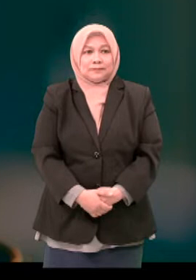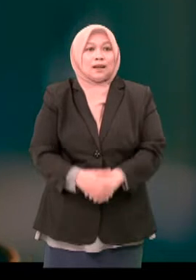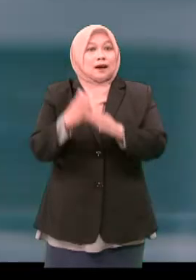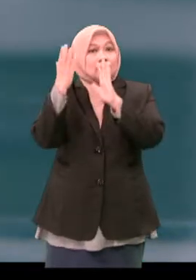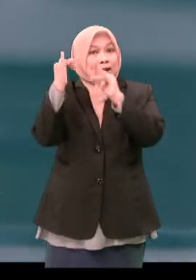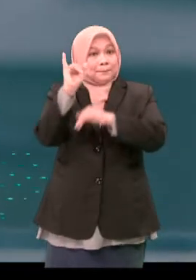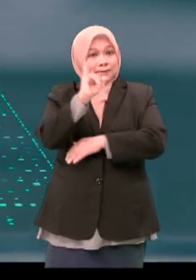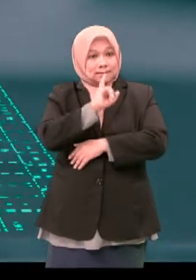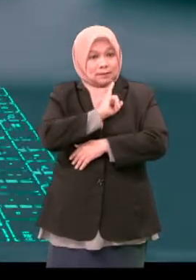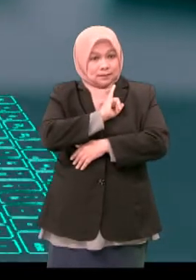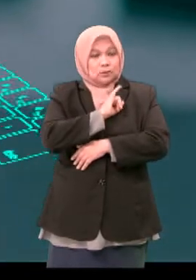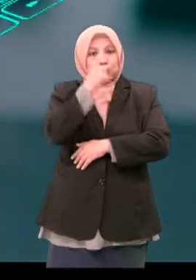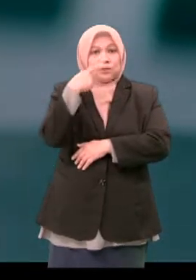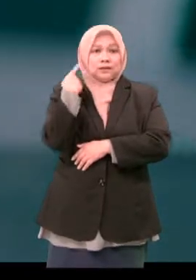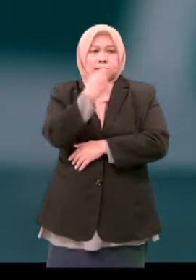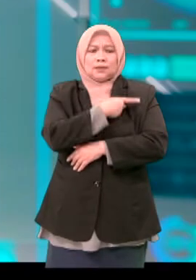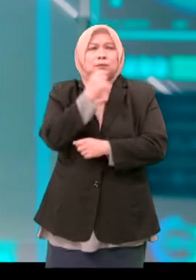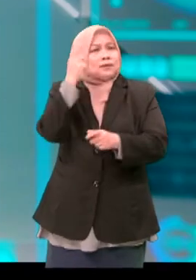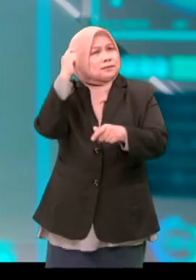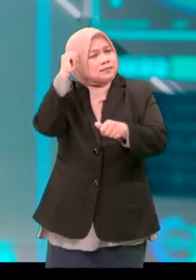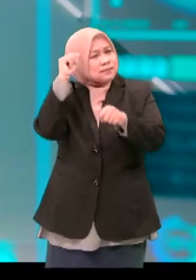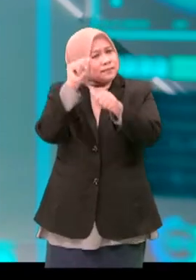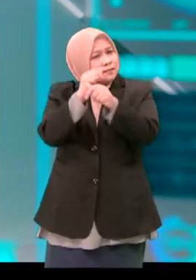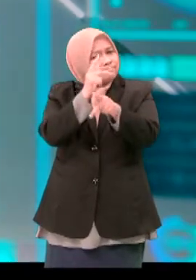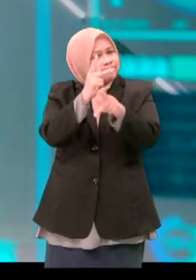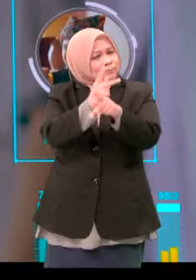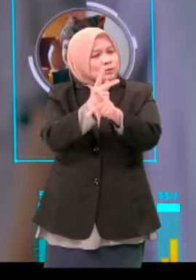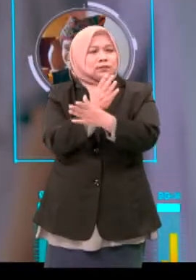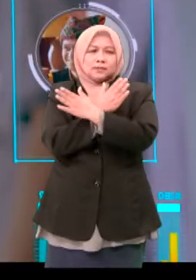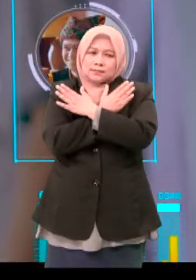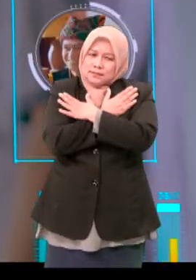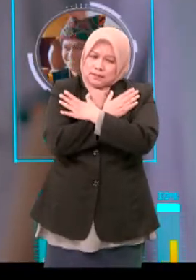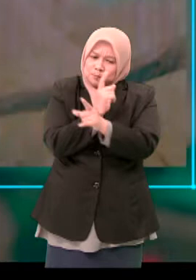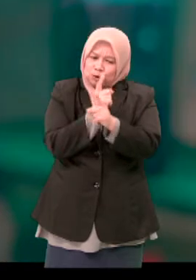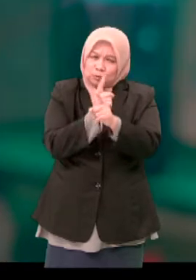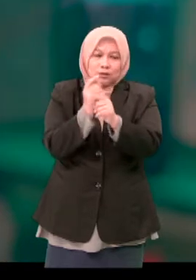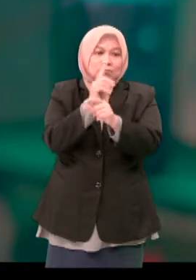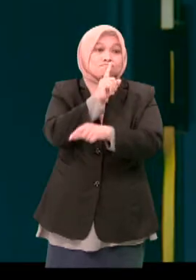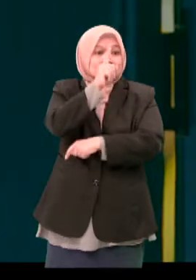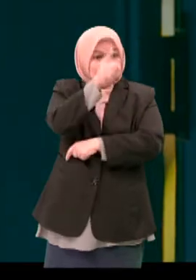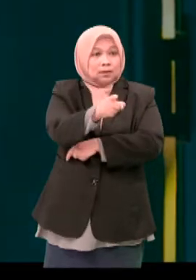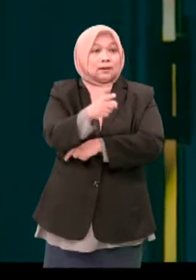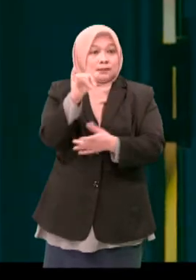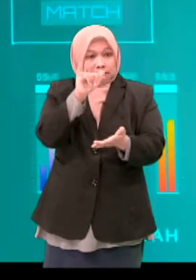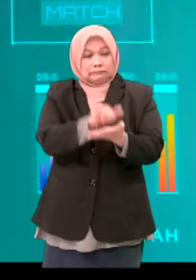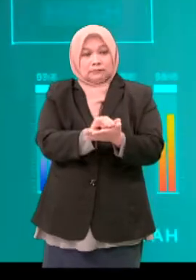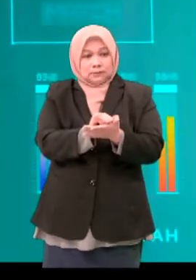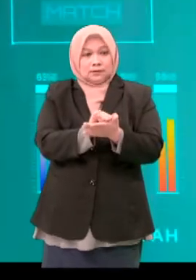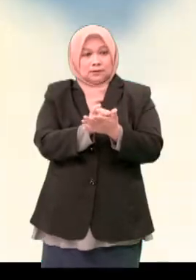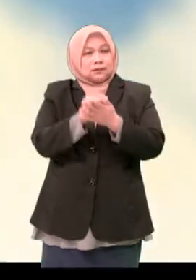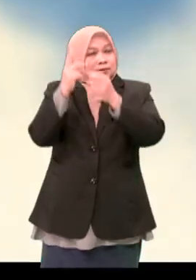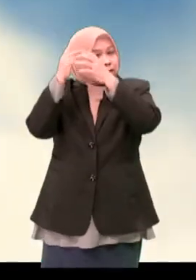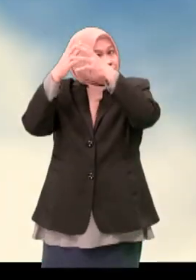Harapan saya supaya kita boleh simpan memori orang yang kita sayang dalam keadaan yang lebih nyata. Inilah